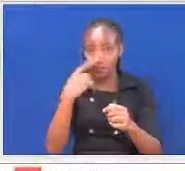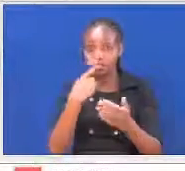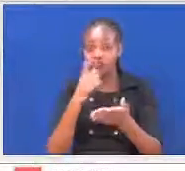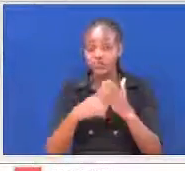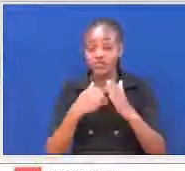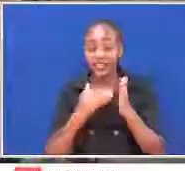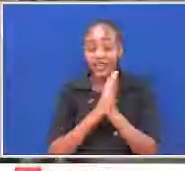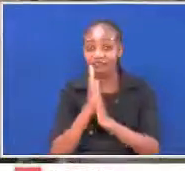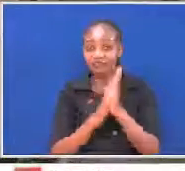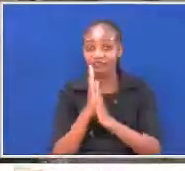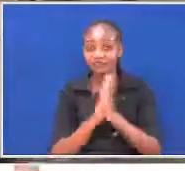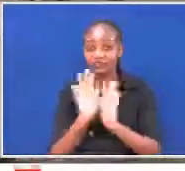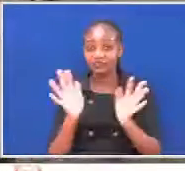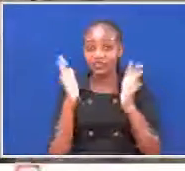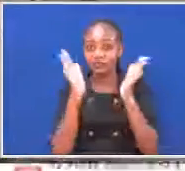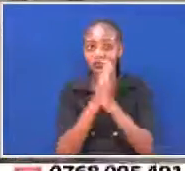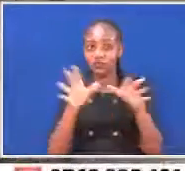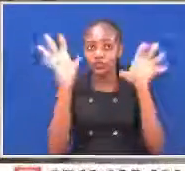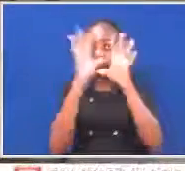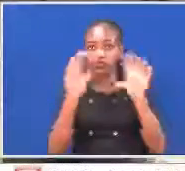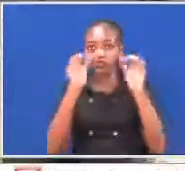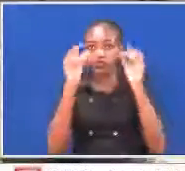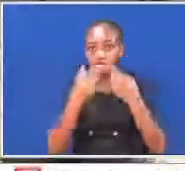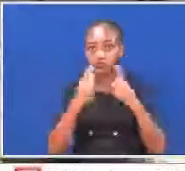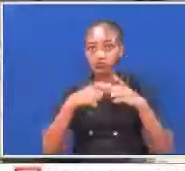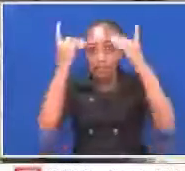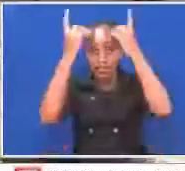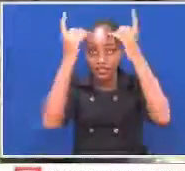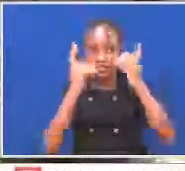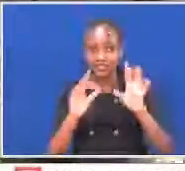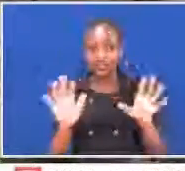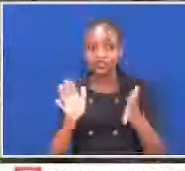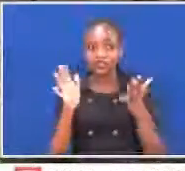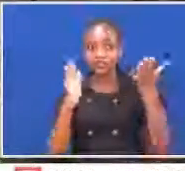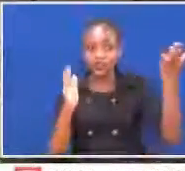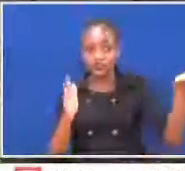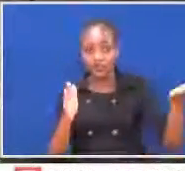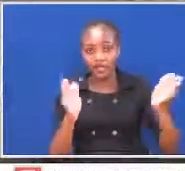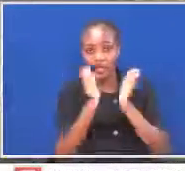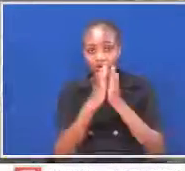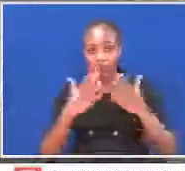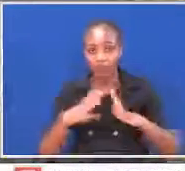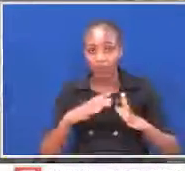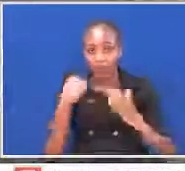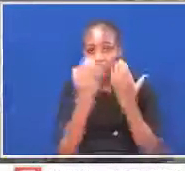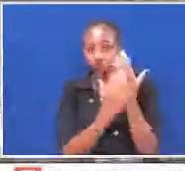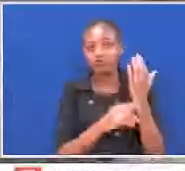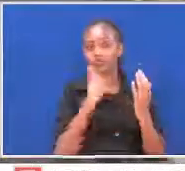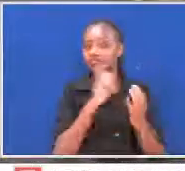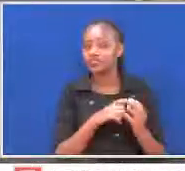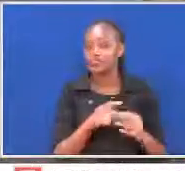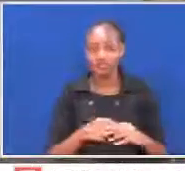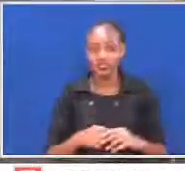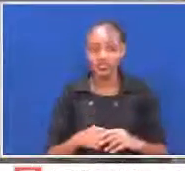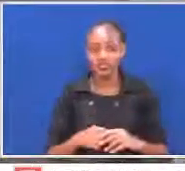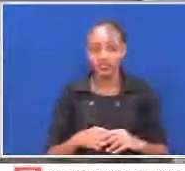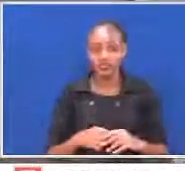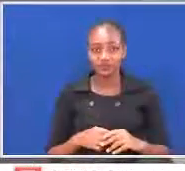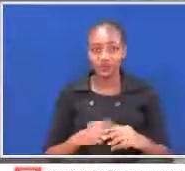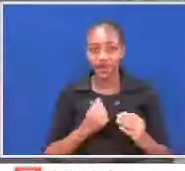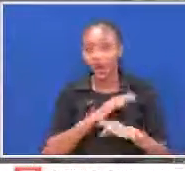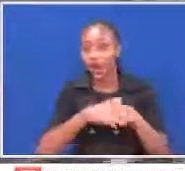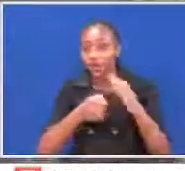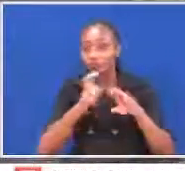ya kusherehekea pamoja na rais, lakini akaamua kusherehekea na wasiojiweza. Kila mara inakuanga